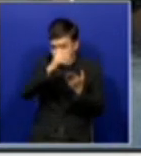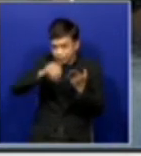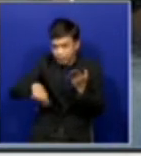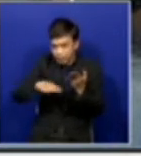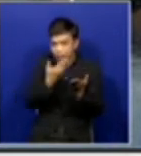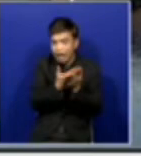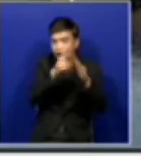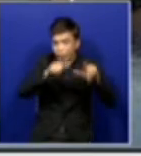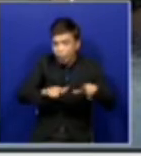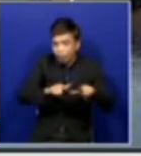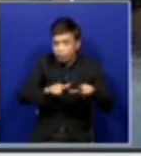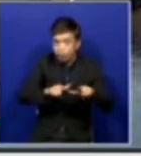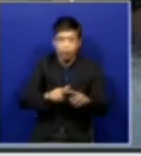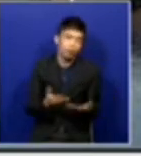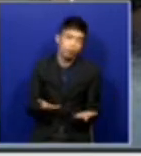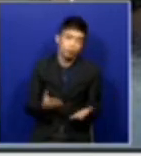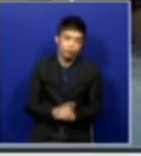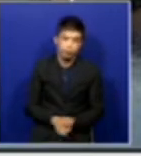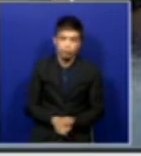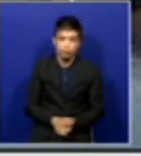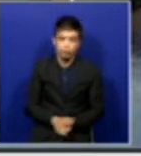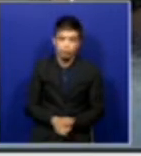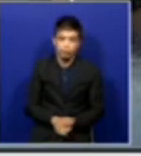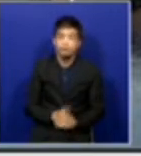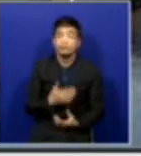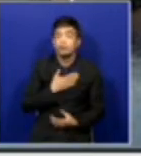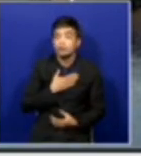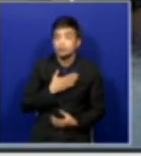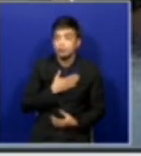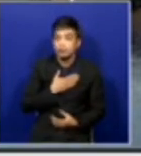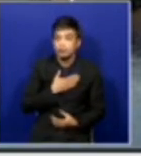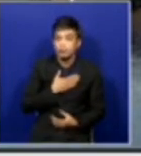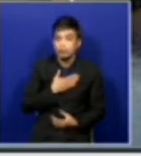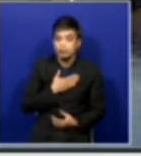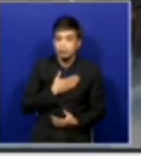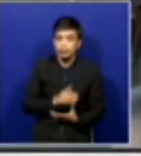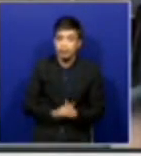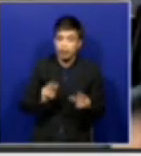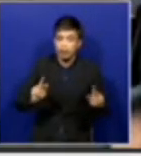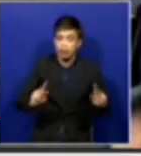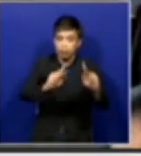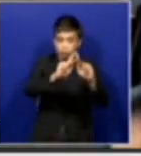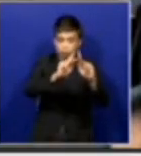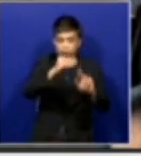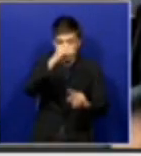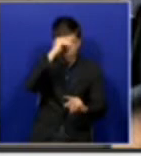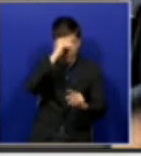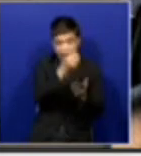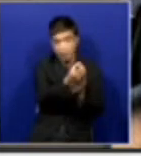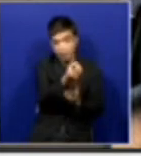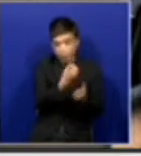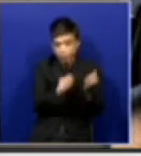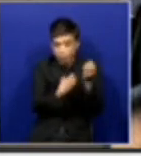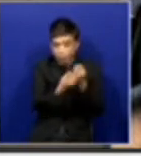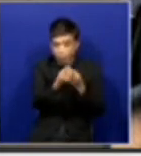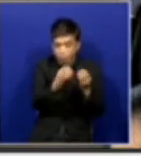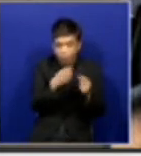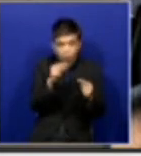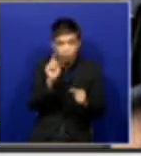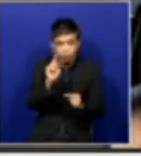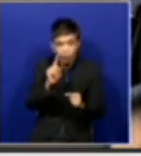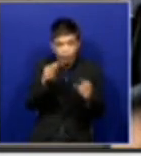รมาธิการความมั่นคงที่ผมอยู่ได้รับการชี้แจงจากกระทรวงศึกษาธิการในเรื่องโ